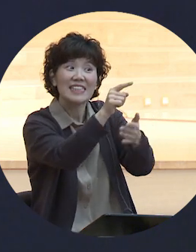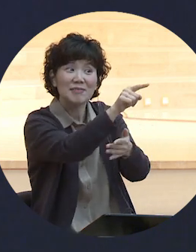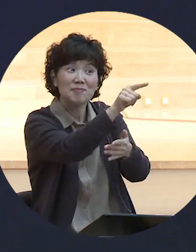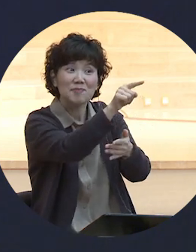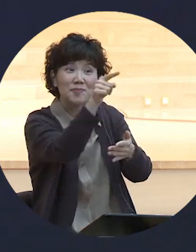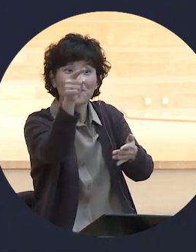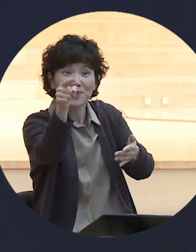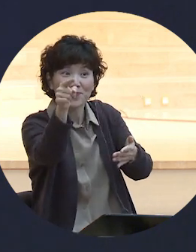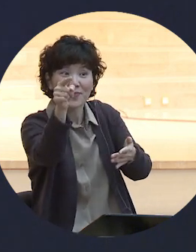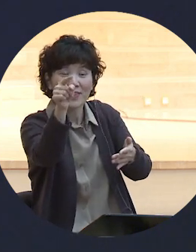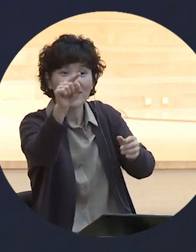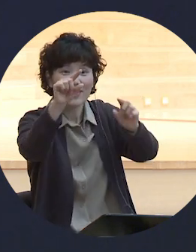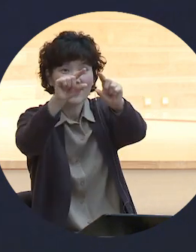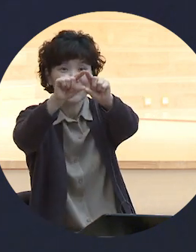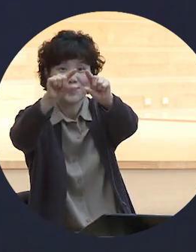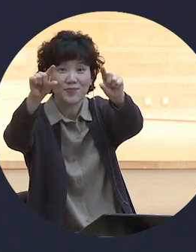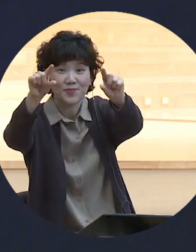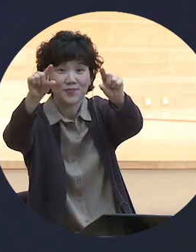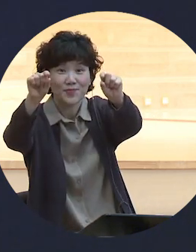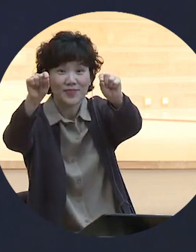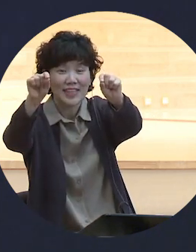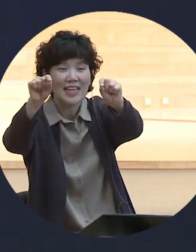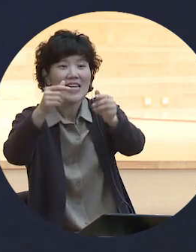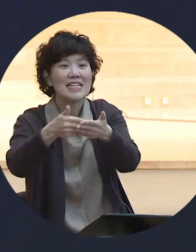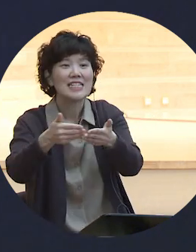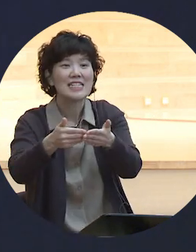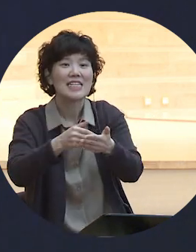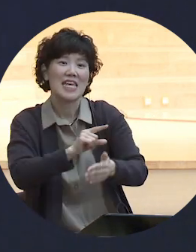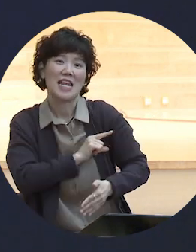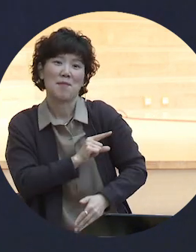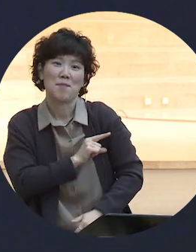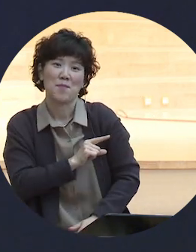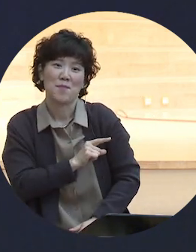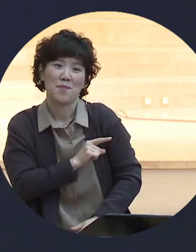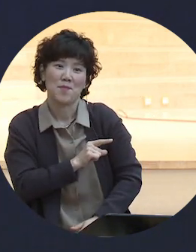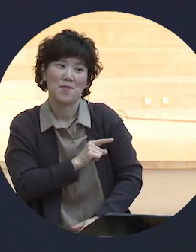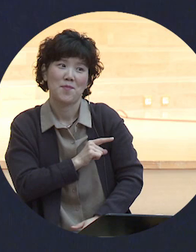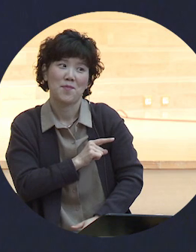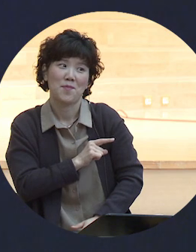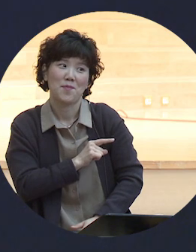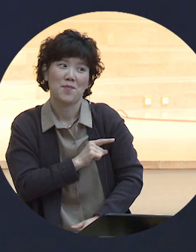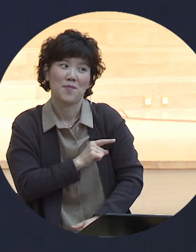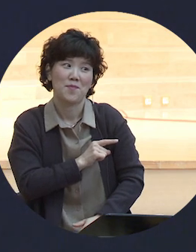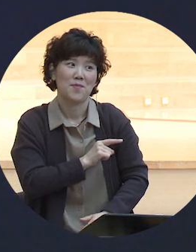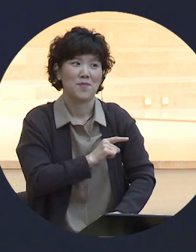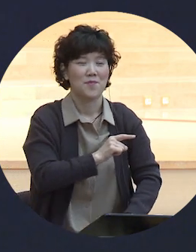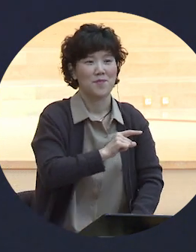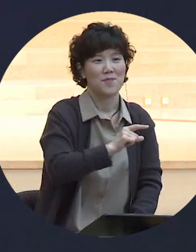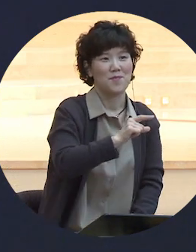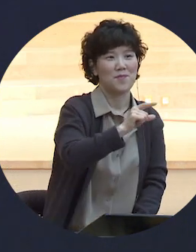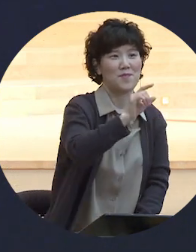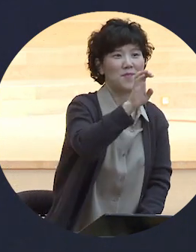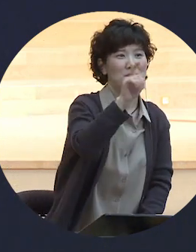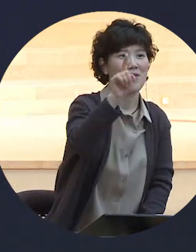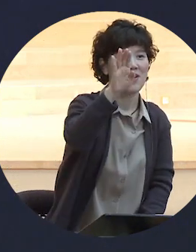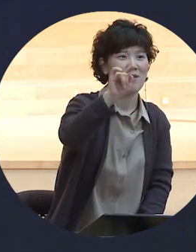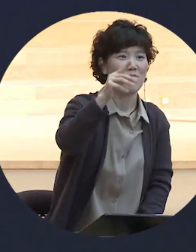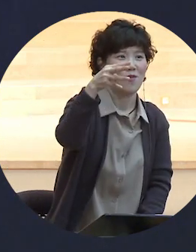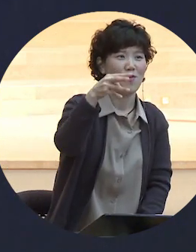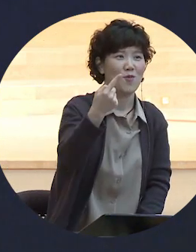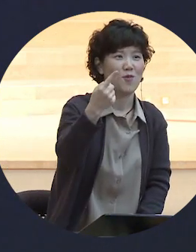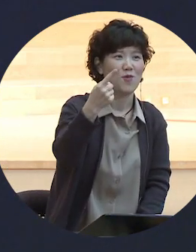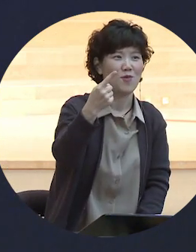하단에 뭐라고 화가 이름이 적혔냐 하면 파블로 루이스